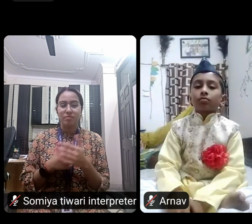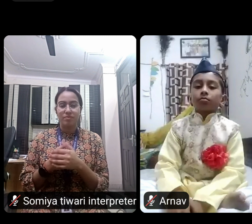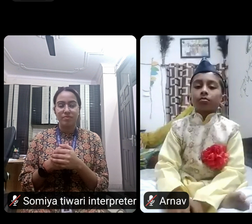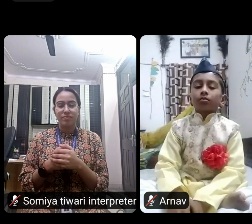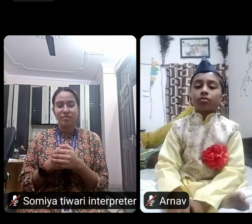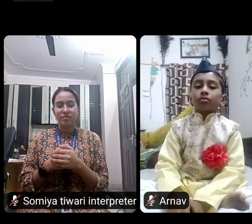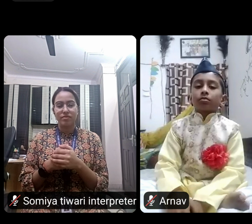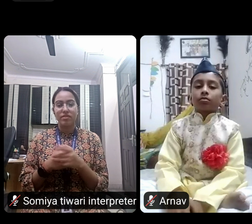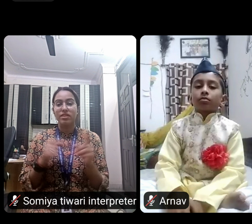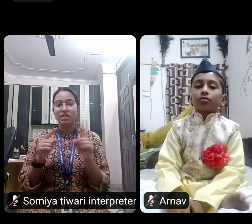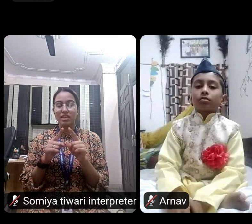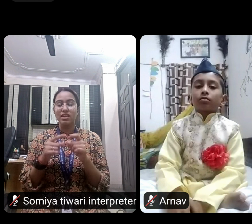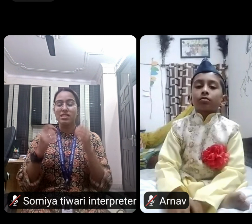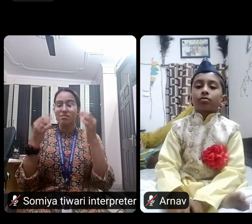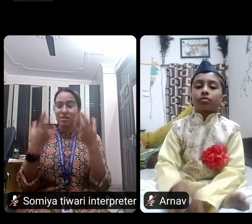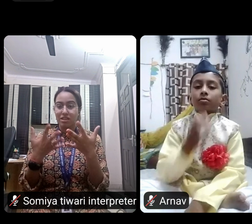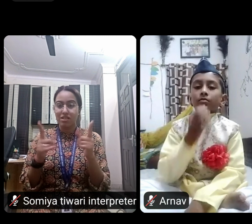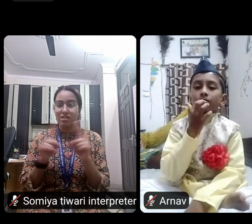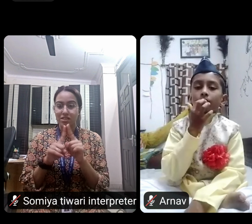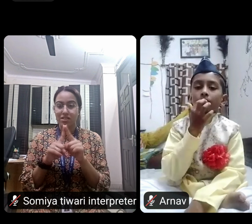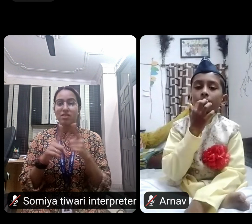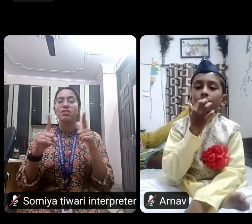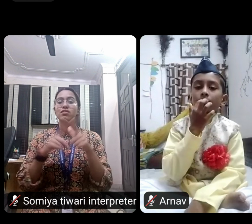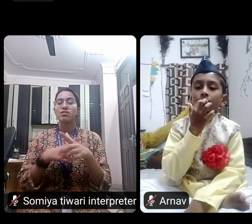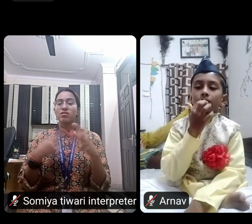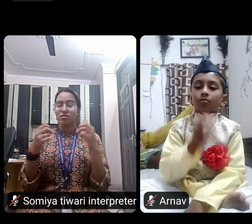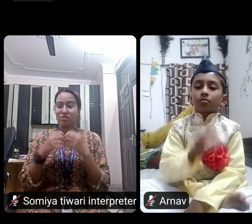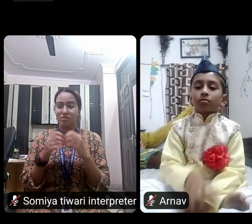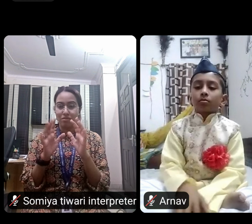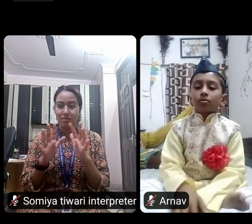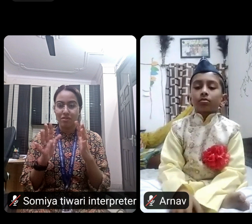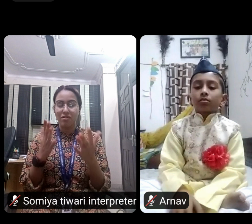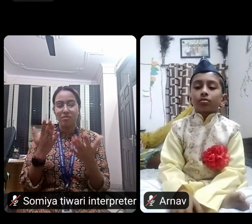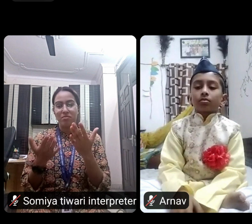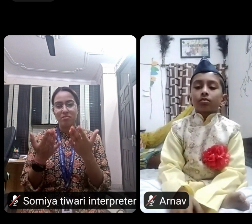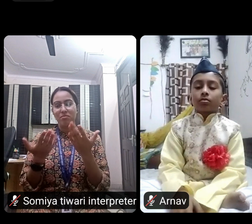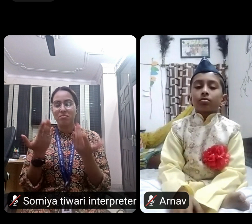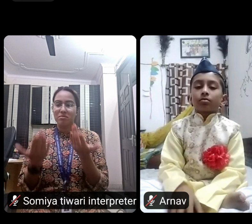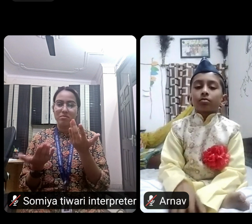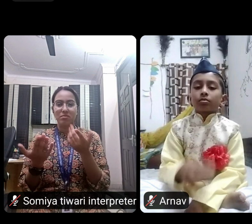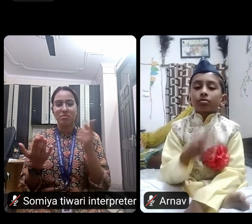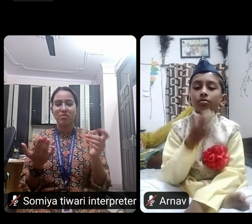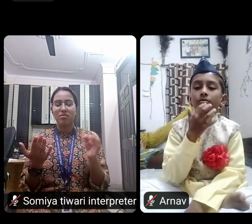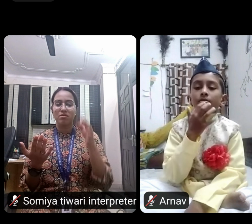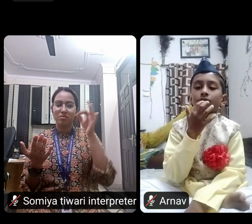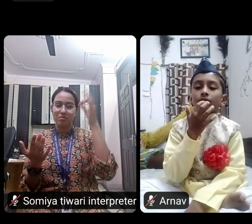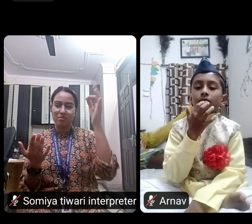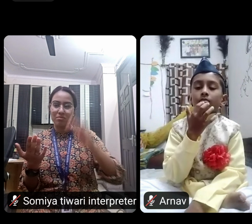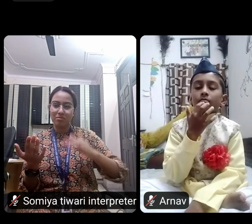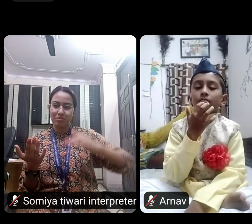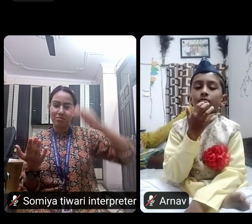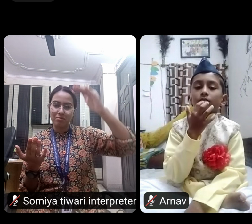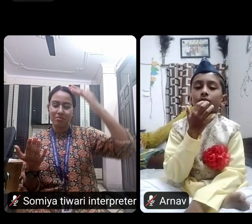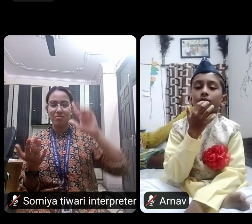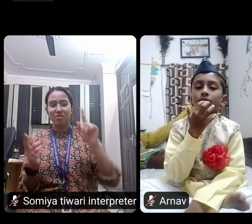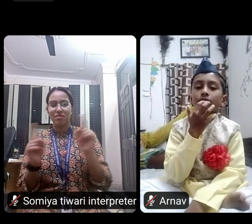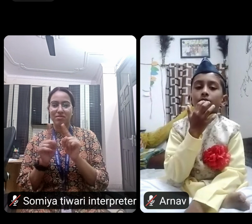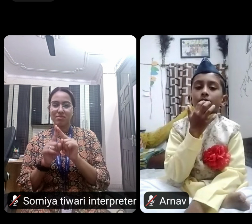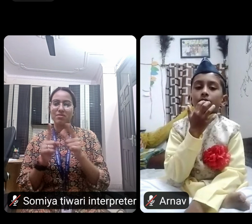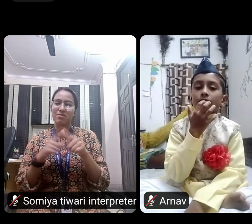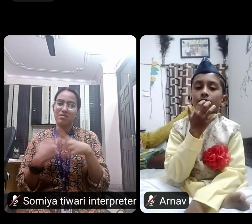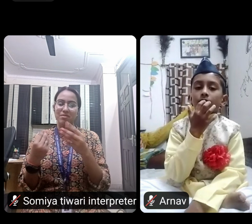मतलब स्पेशल बच्चों के लिए जॉब की अपॉर्चुनिटी है, मुझे ऐसा लगा कि शायद मेरी बेटी कुछ दिन बट तो मैं भी ऐसा